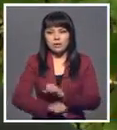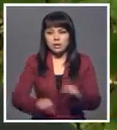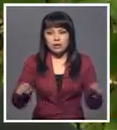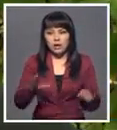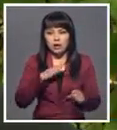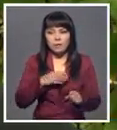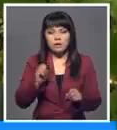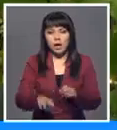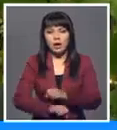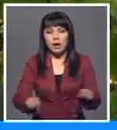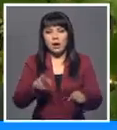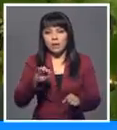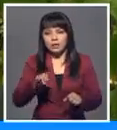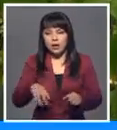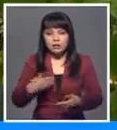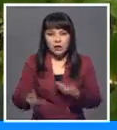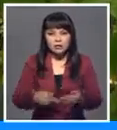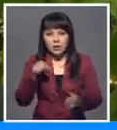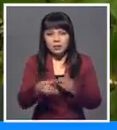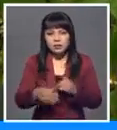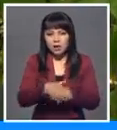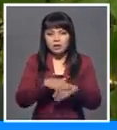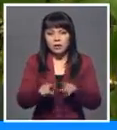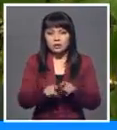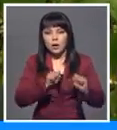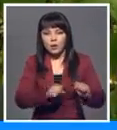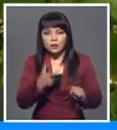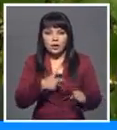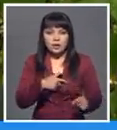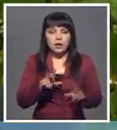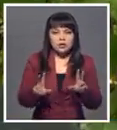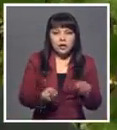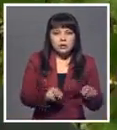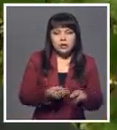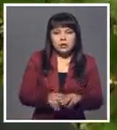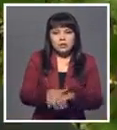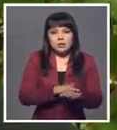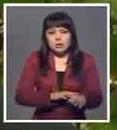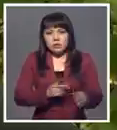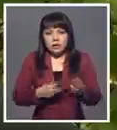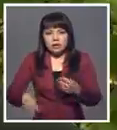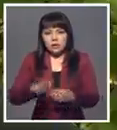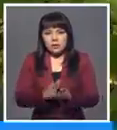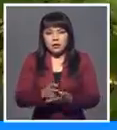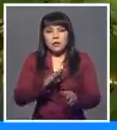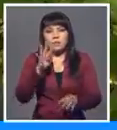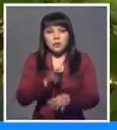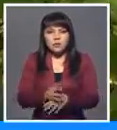астынан мина жарылады. Соның барына жүріп қорғап жүріп шықтық қой біз. Бізде Пушкин